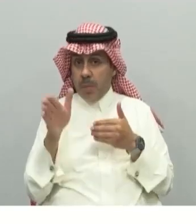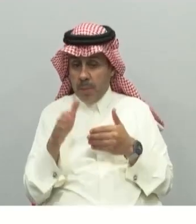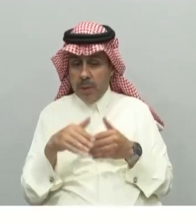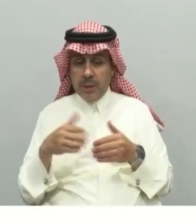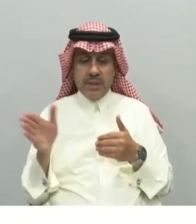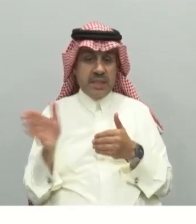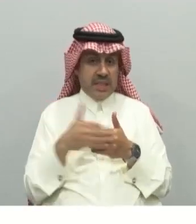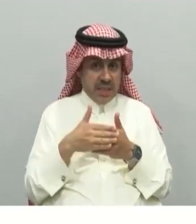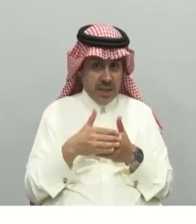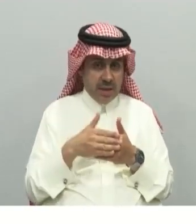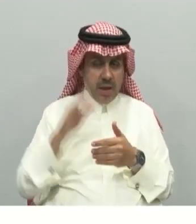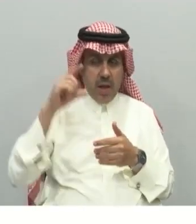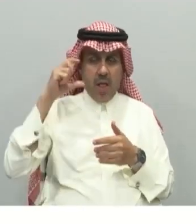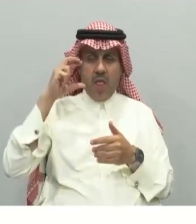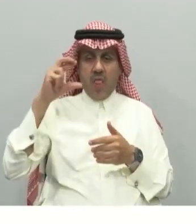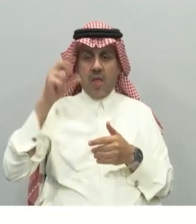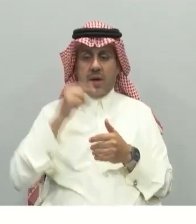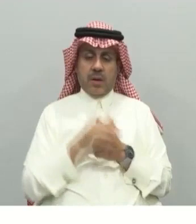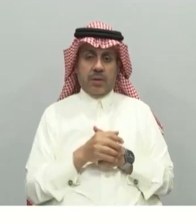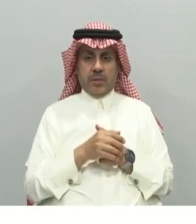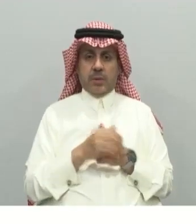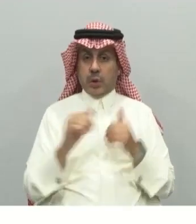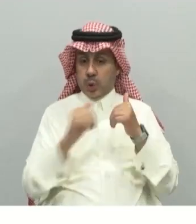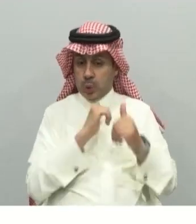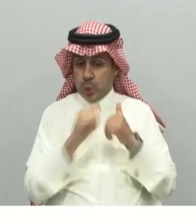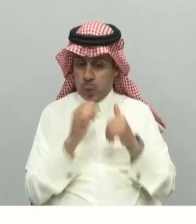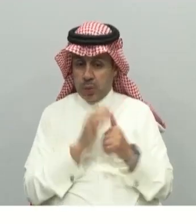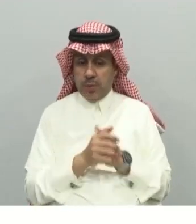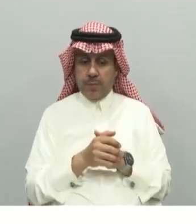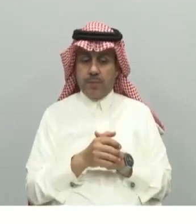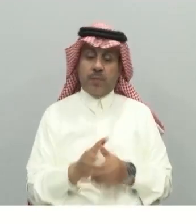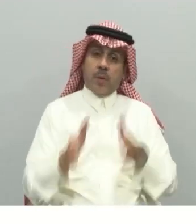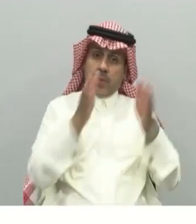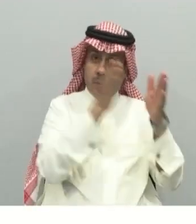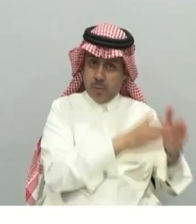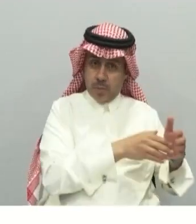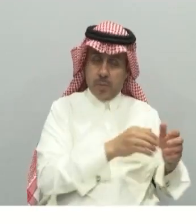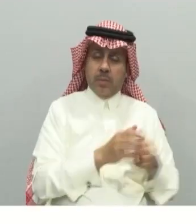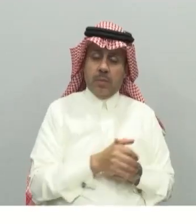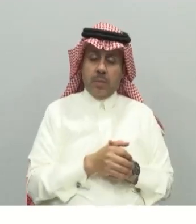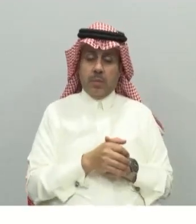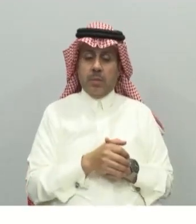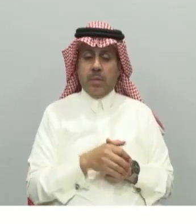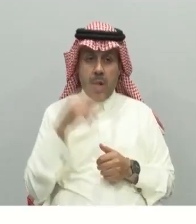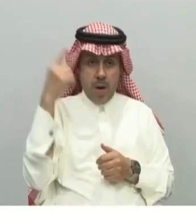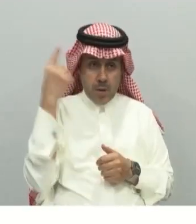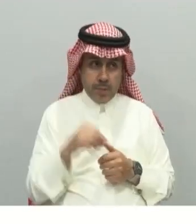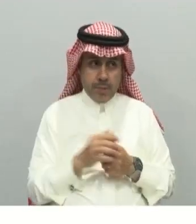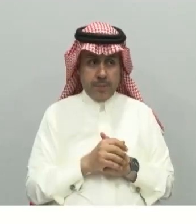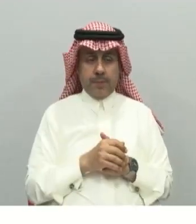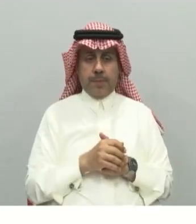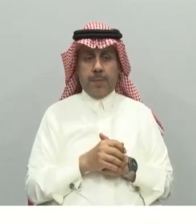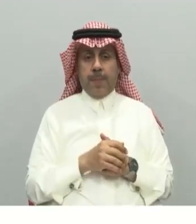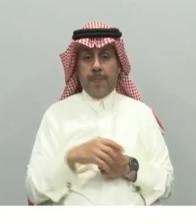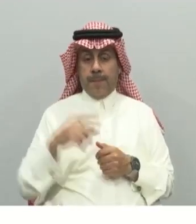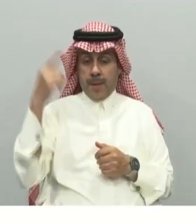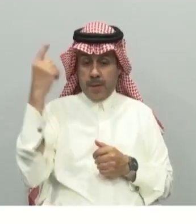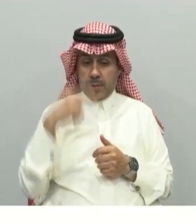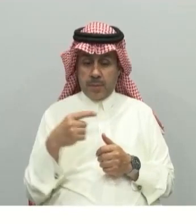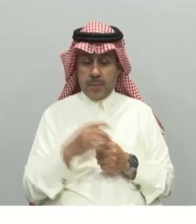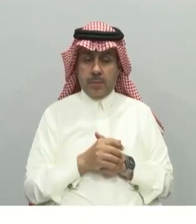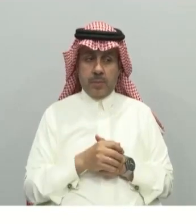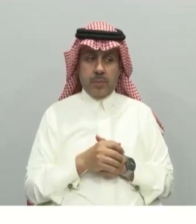الضرائح سد الذرائع وهي الوسائل التي تؤدي الى محرم لان ما ادى الى حرم